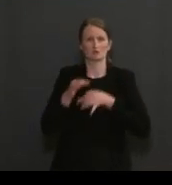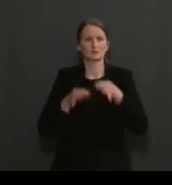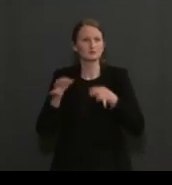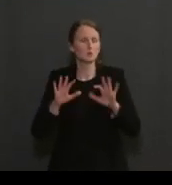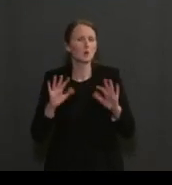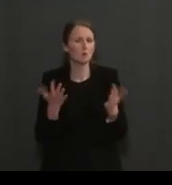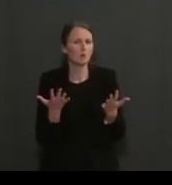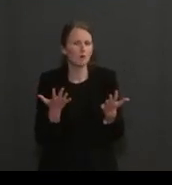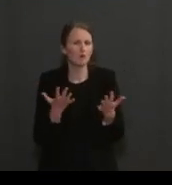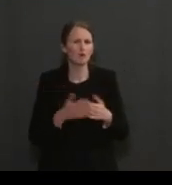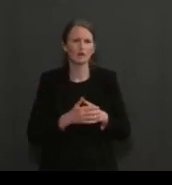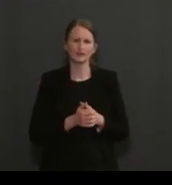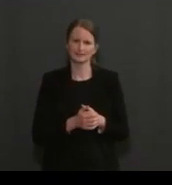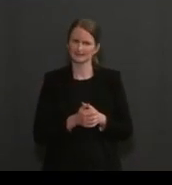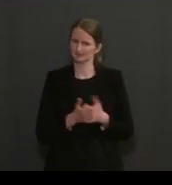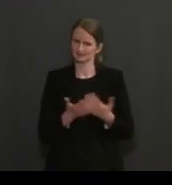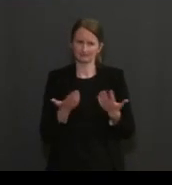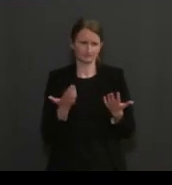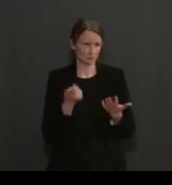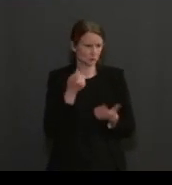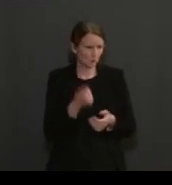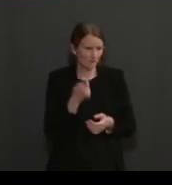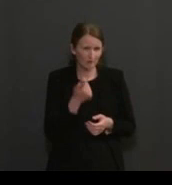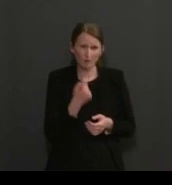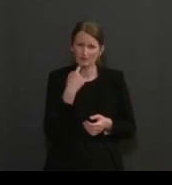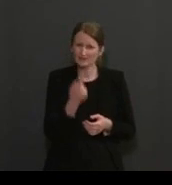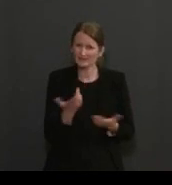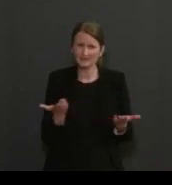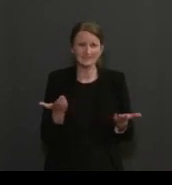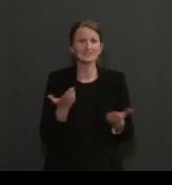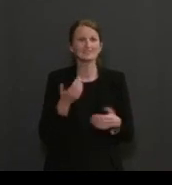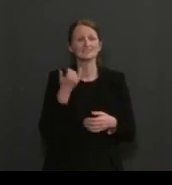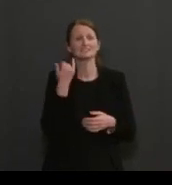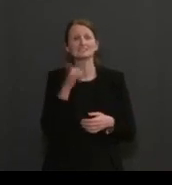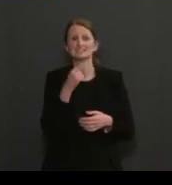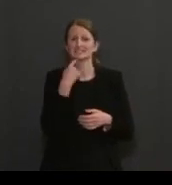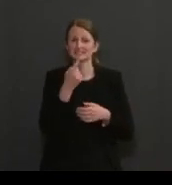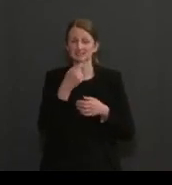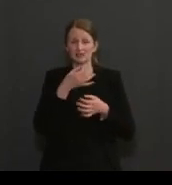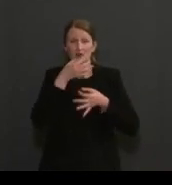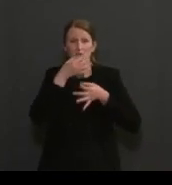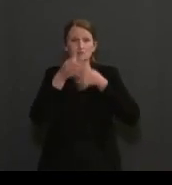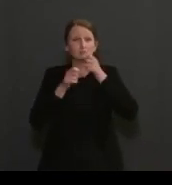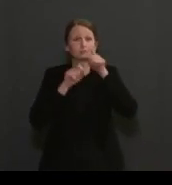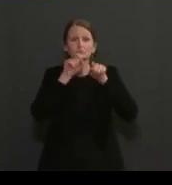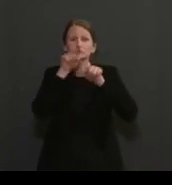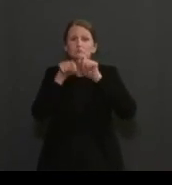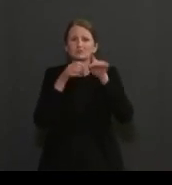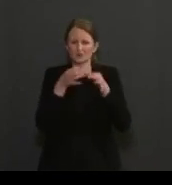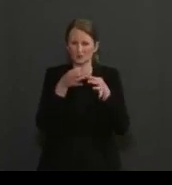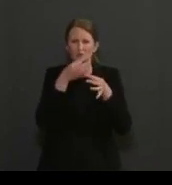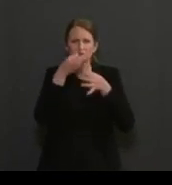toujours d'ailleurs, ceci n'est pas du passé, la transmission par les grosses gouttelettes, on décrit la transmission également par le